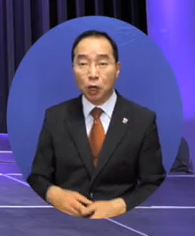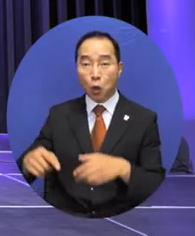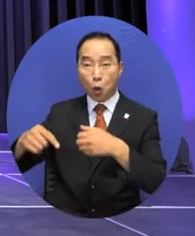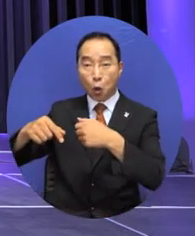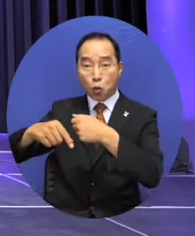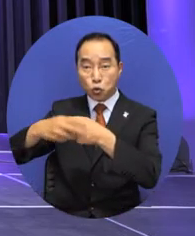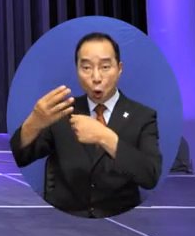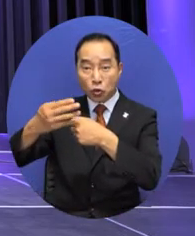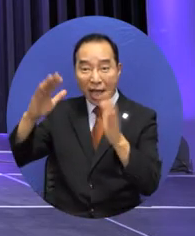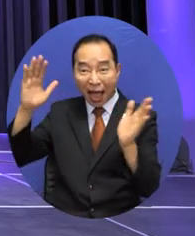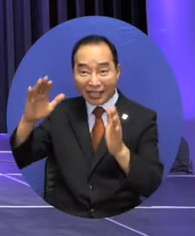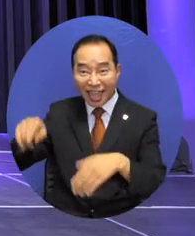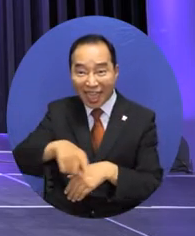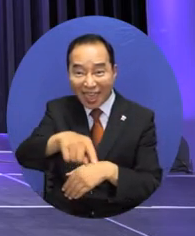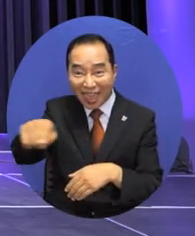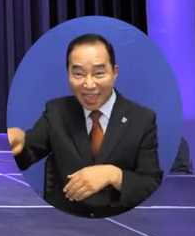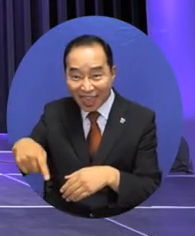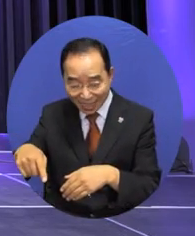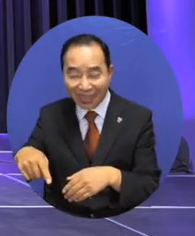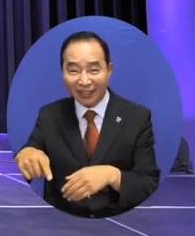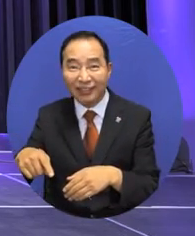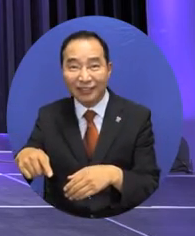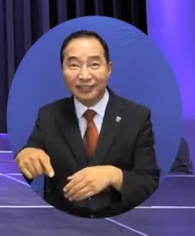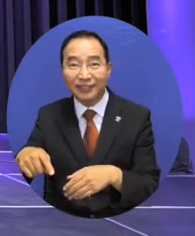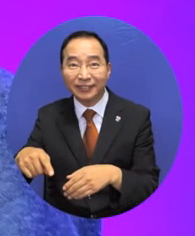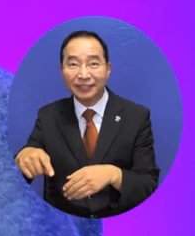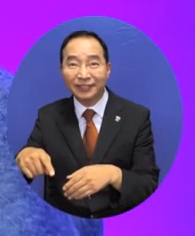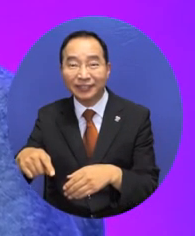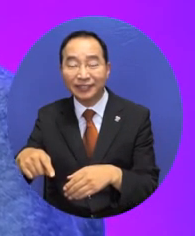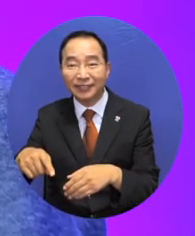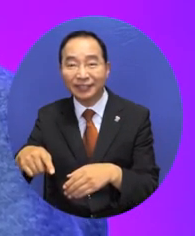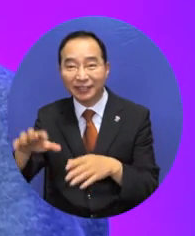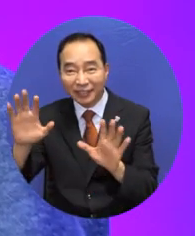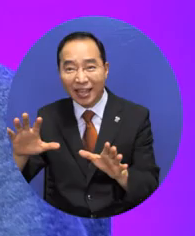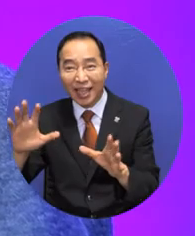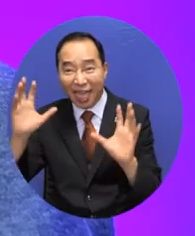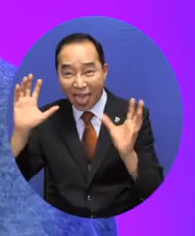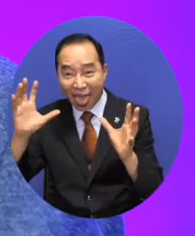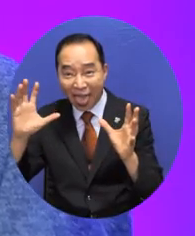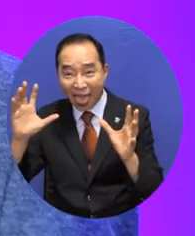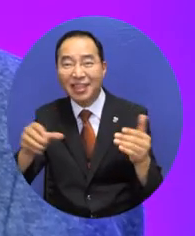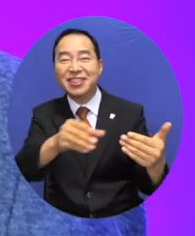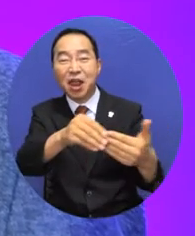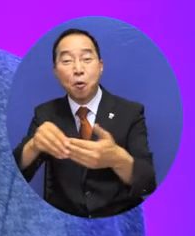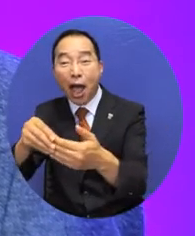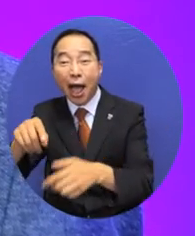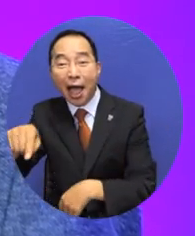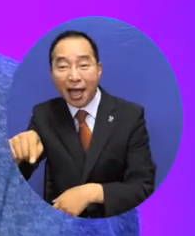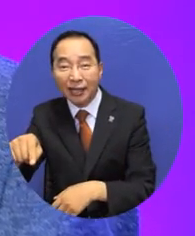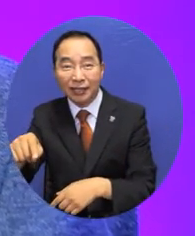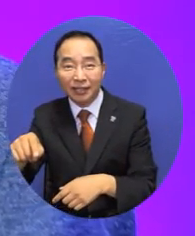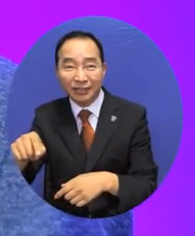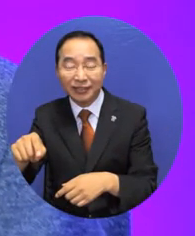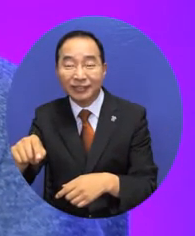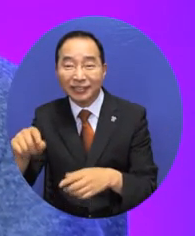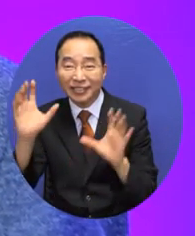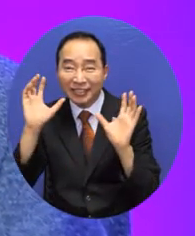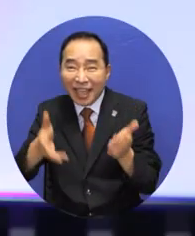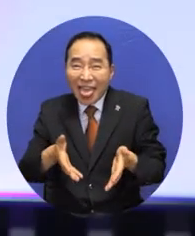초등학교에서 어린 아기들을 데려오게 했습니다. 그리고 초등학생들은 그 아기들만